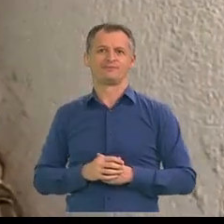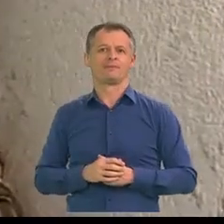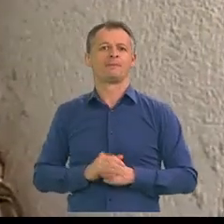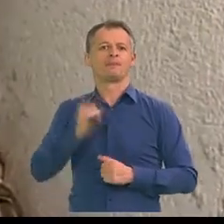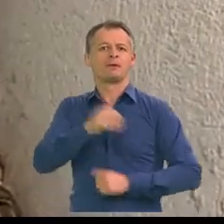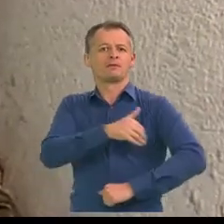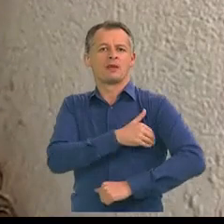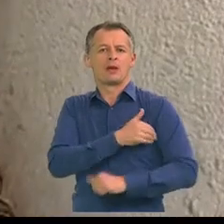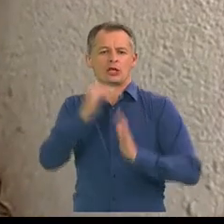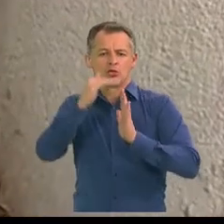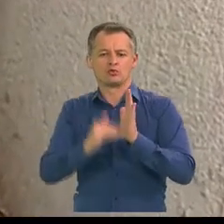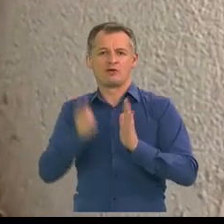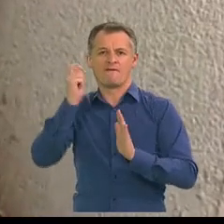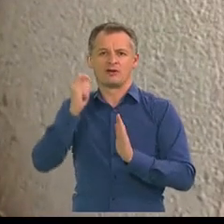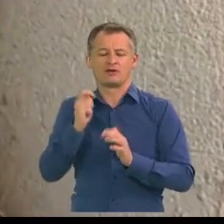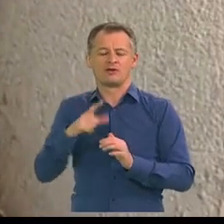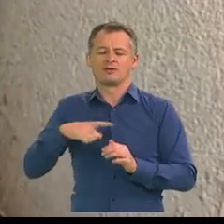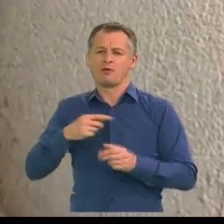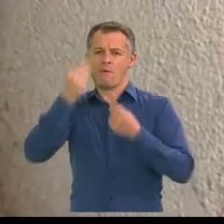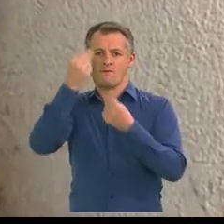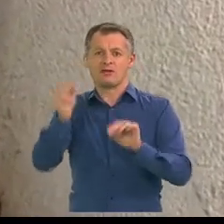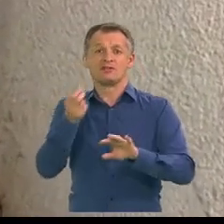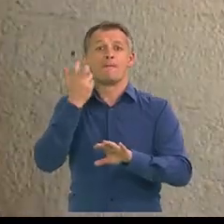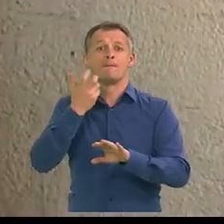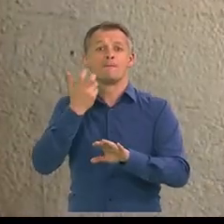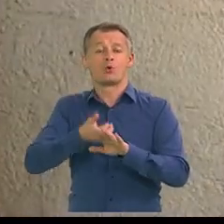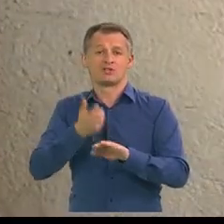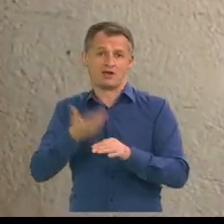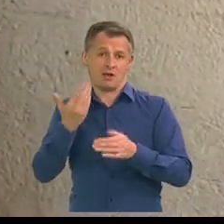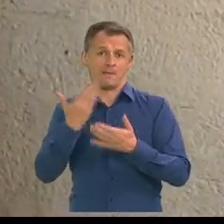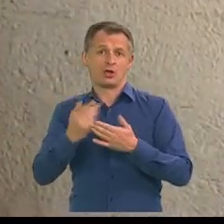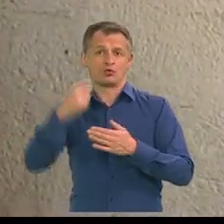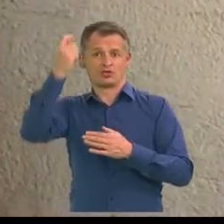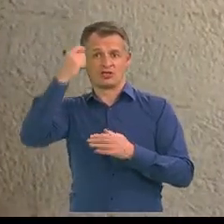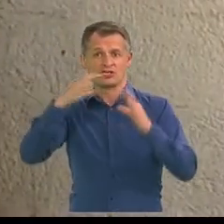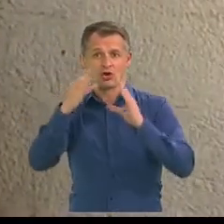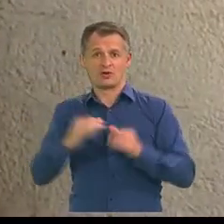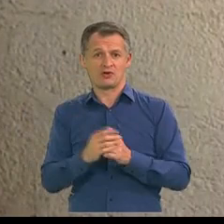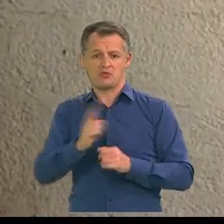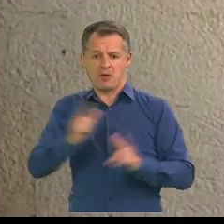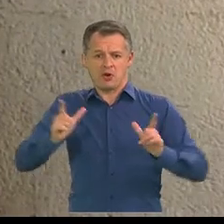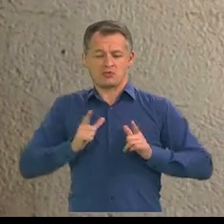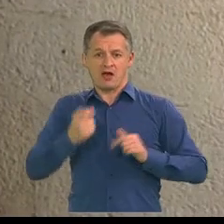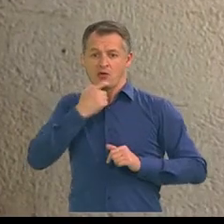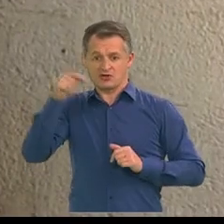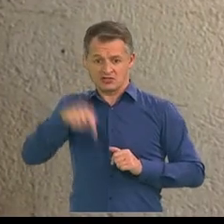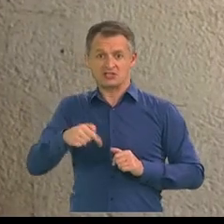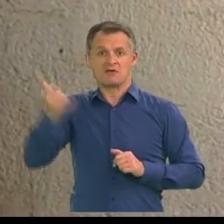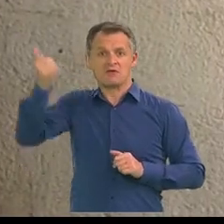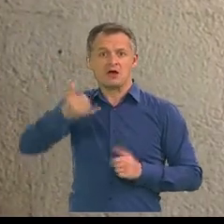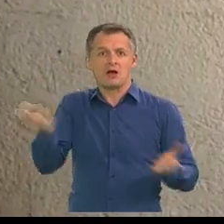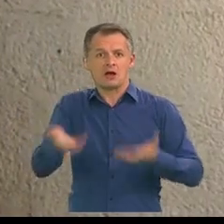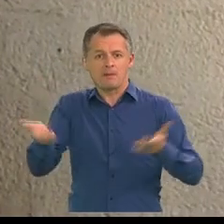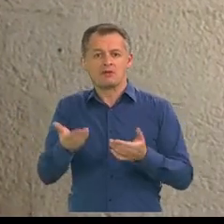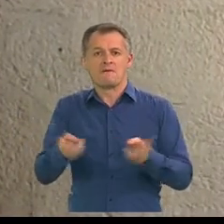Temperaturile scăzute de afară sunt o veste cum nu se poate mai proastă pentru români. Nu ne-am așteptat ca anul acesta să vină frigul așa de repede și să